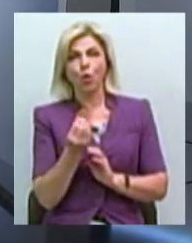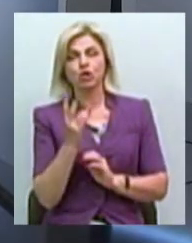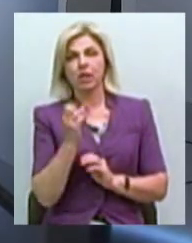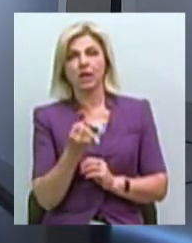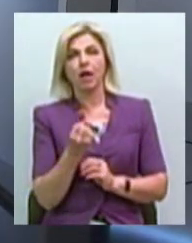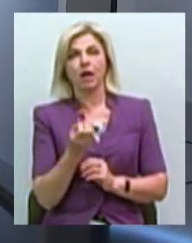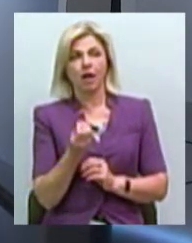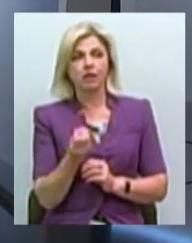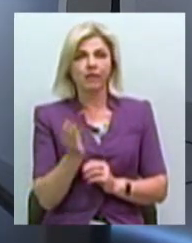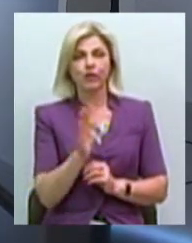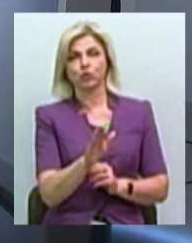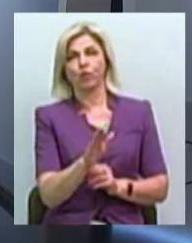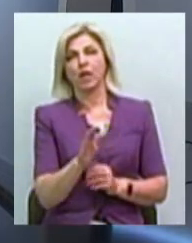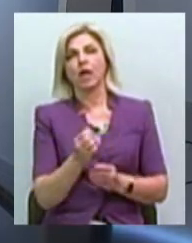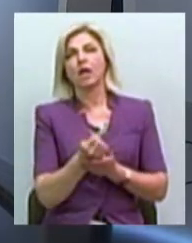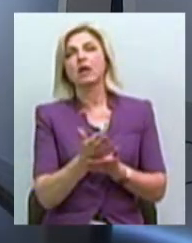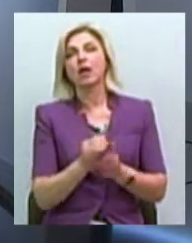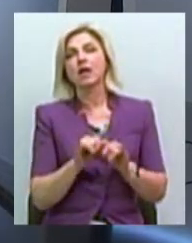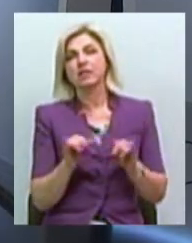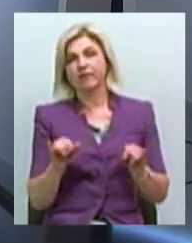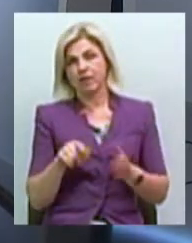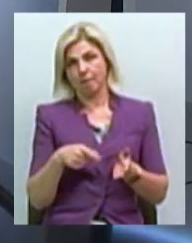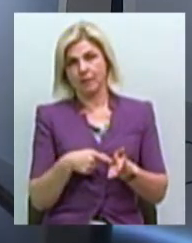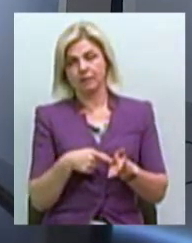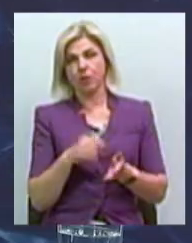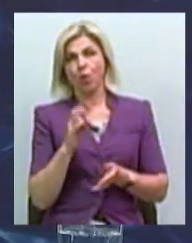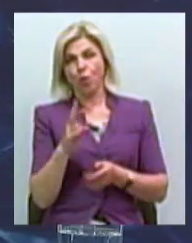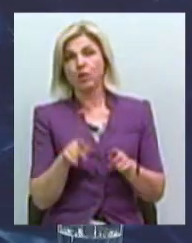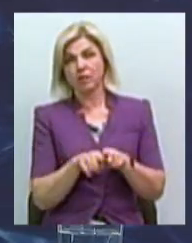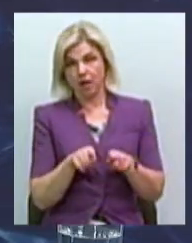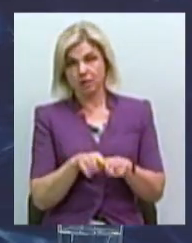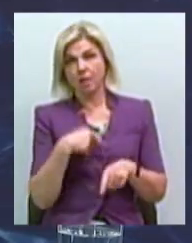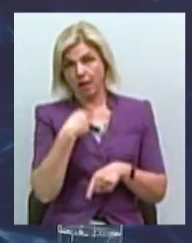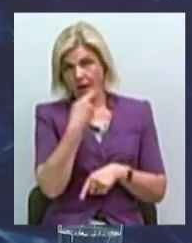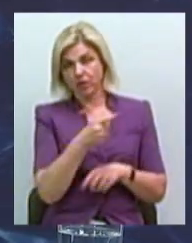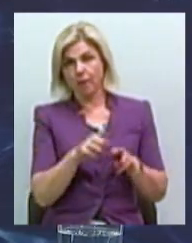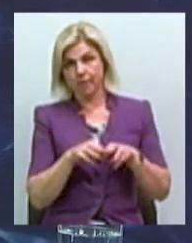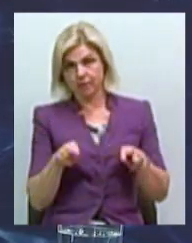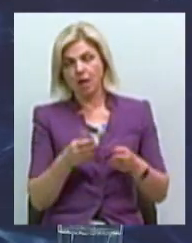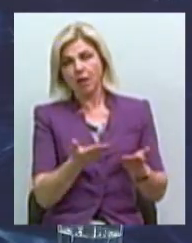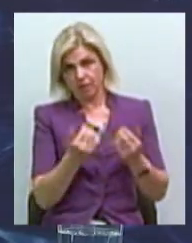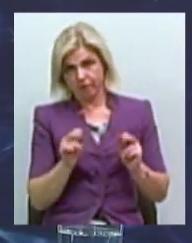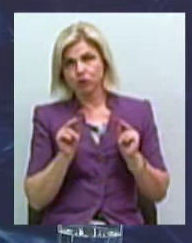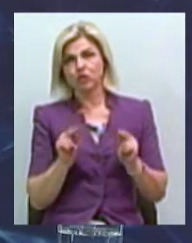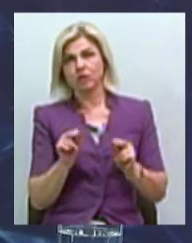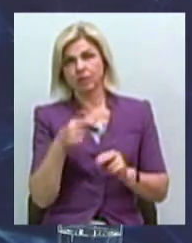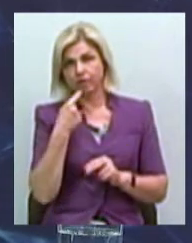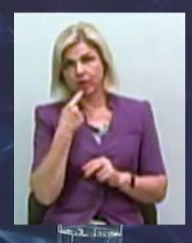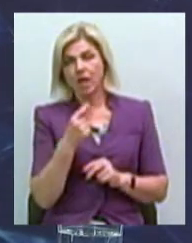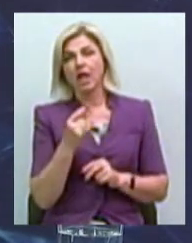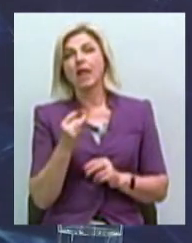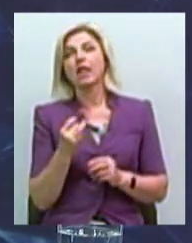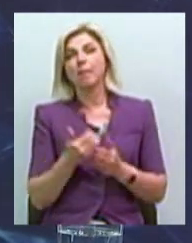інвестування в інфраструктуру міста. І він може, я так само міністру кажу, тоді давайте будемо відвертими перед інвестором.